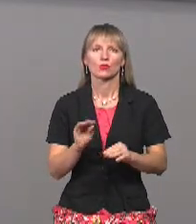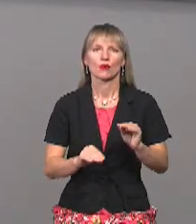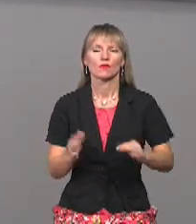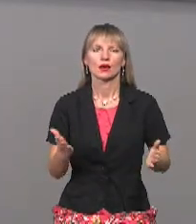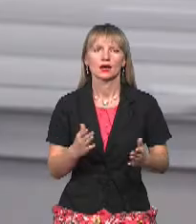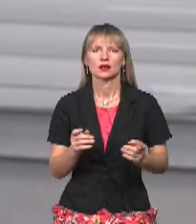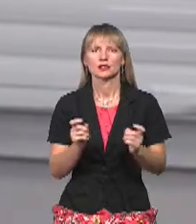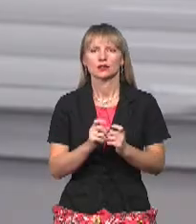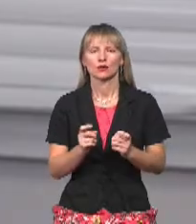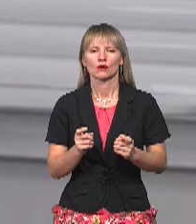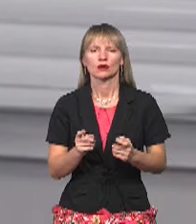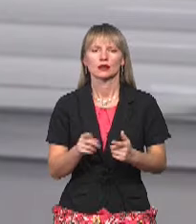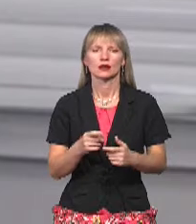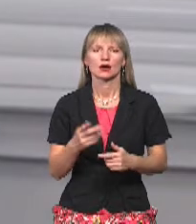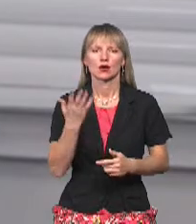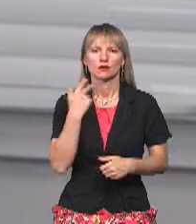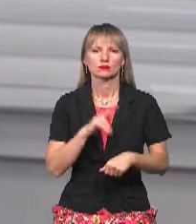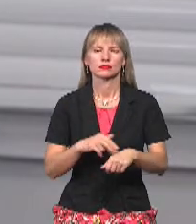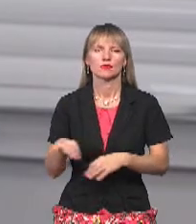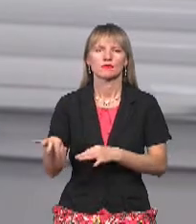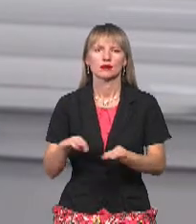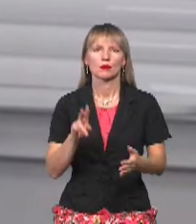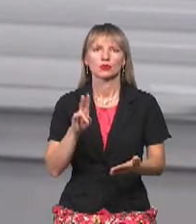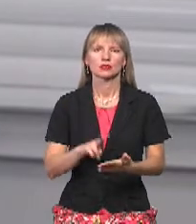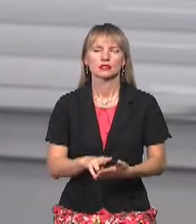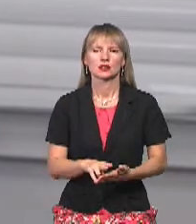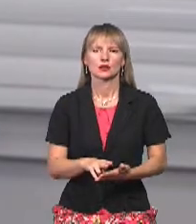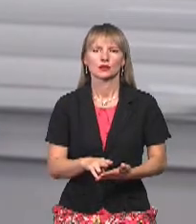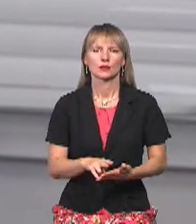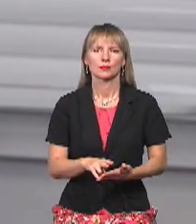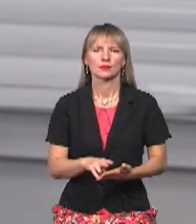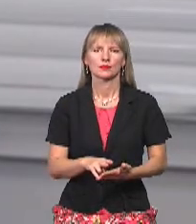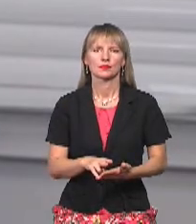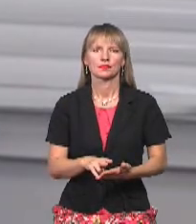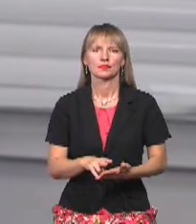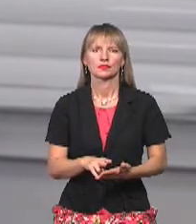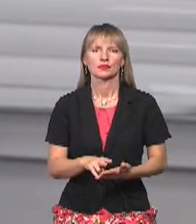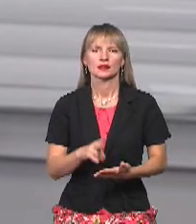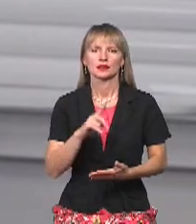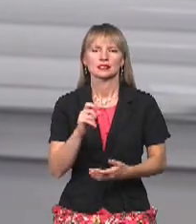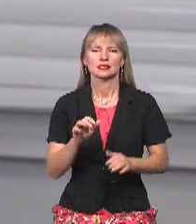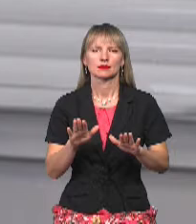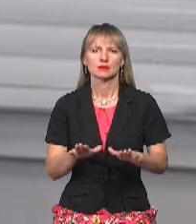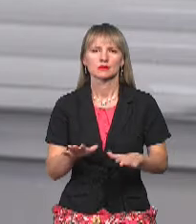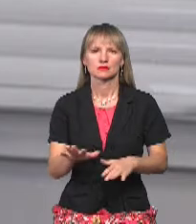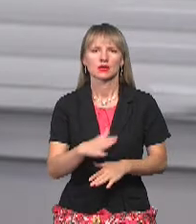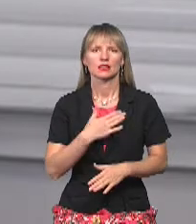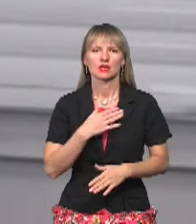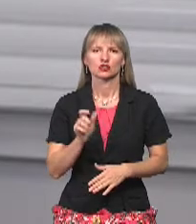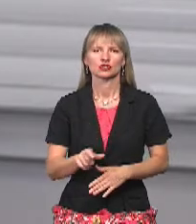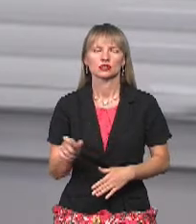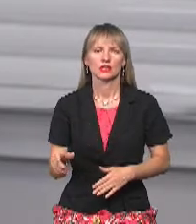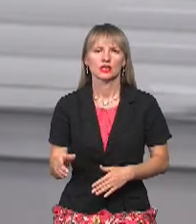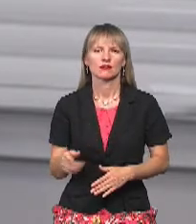побутові негаразди, і дільничним приходиться виїжджати постійно за місцем мешкання саме наших жителів,